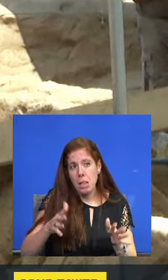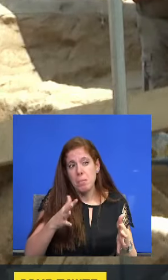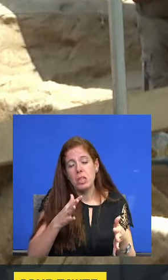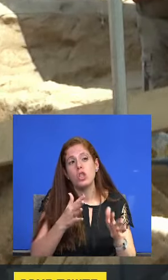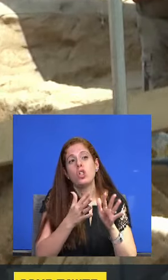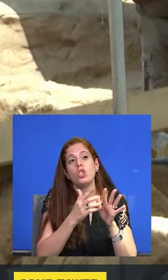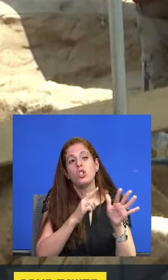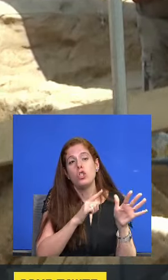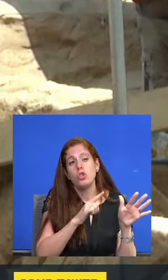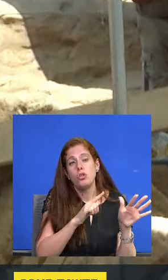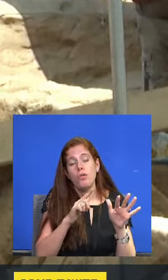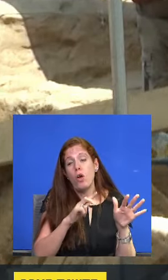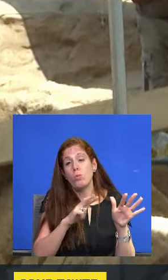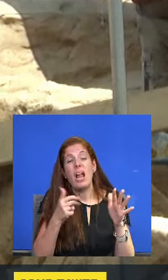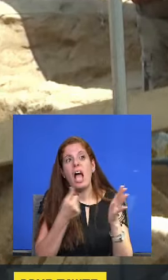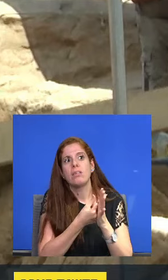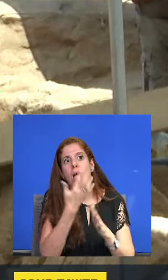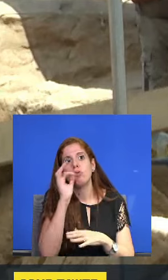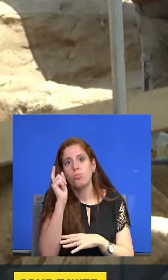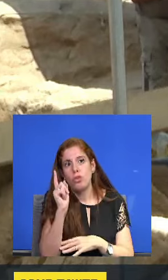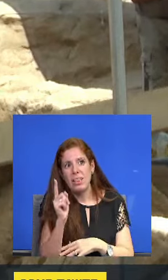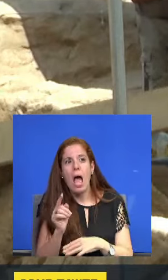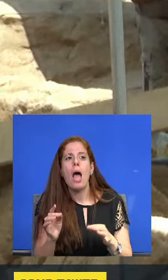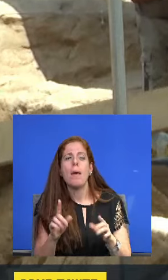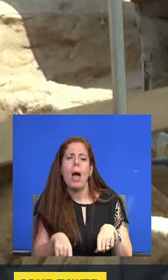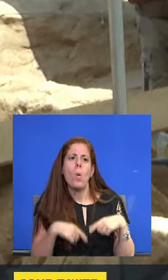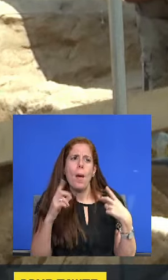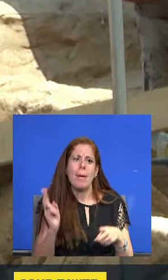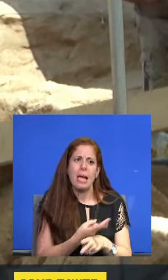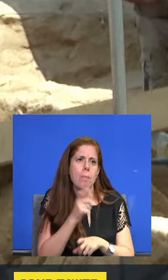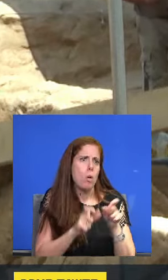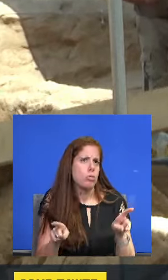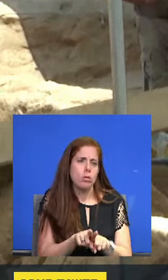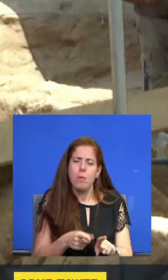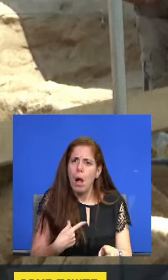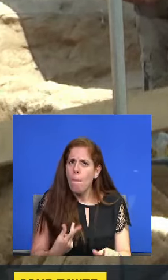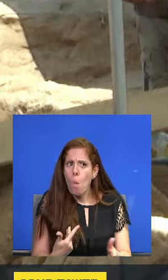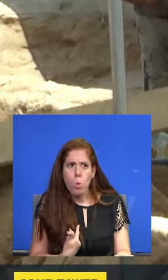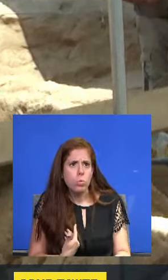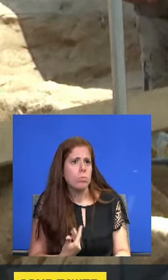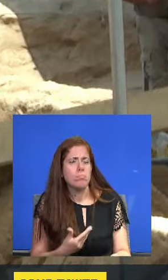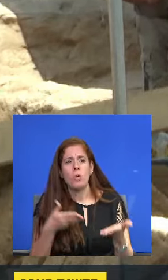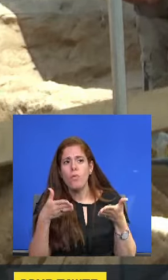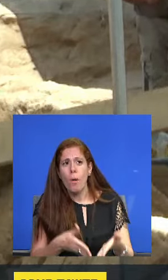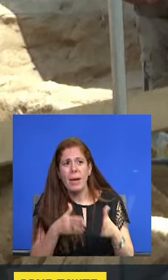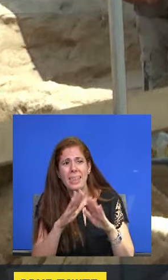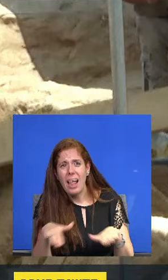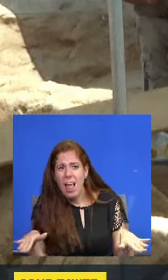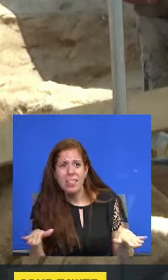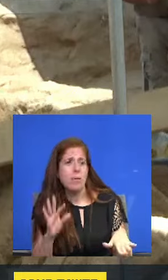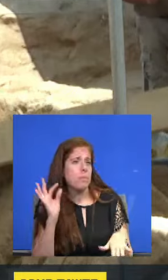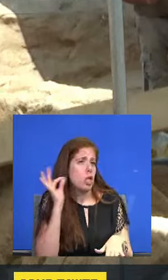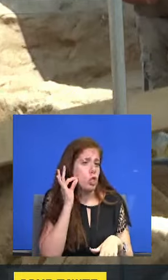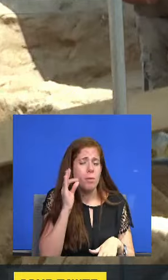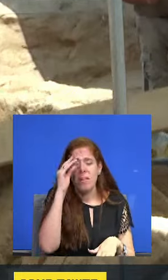לעין תקריבן 50 שנה. הוא הקנת חיה טבעיה בין אדנין זה נזיום, יעני פיינה מוג'וד אטפל, מוג'וד ניסה,